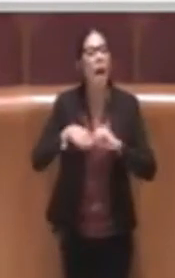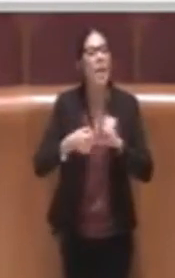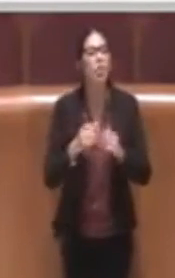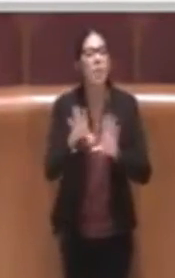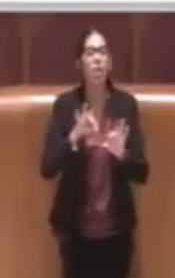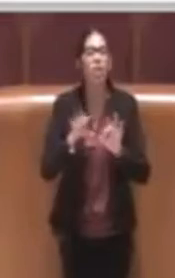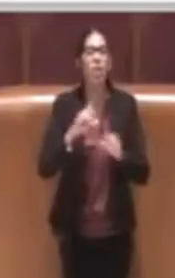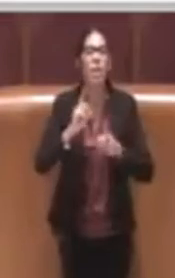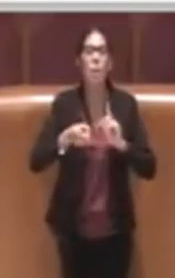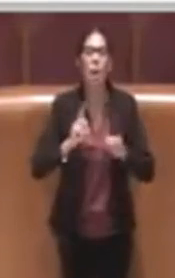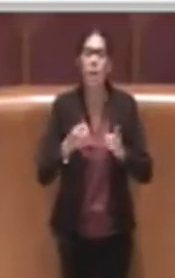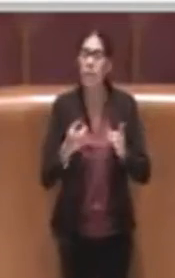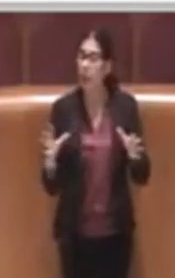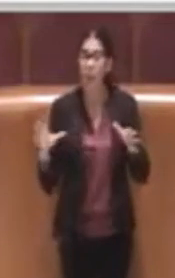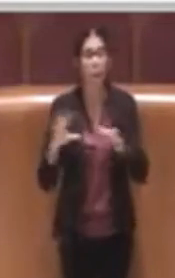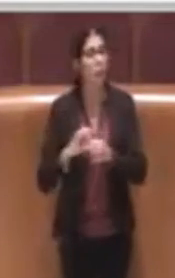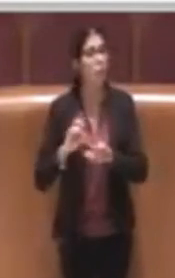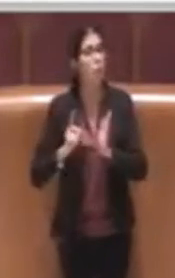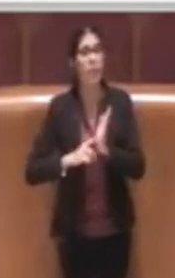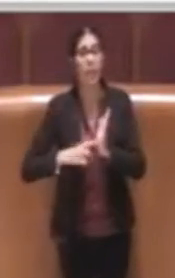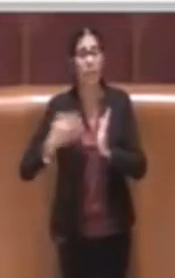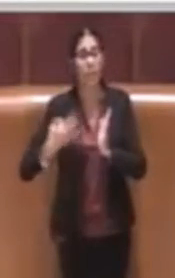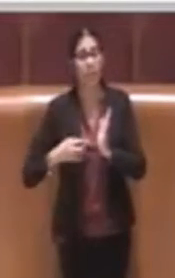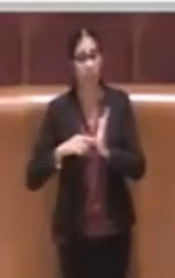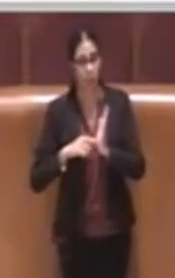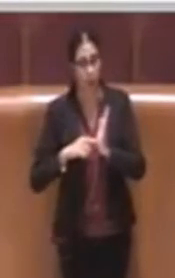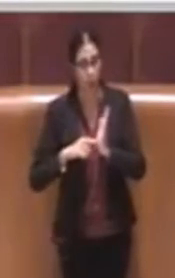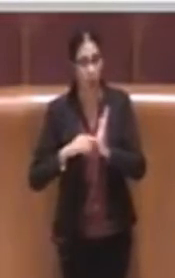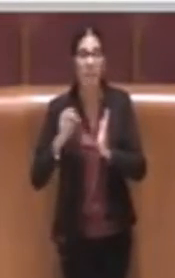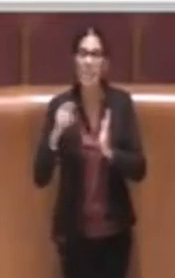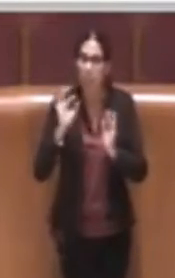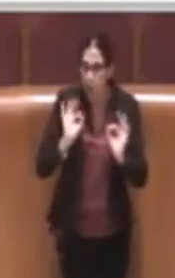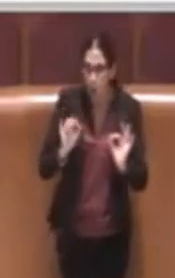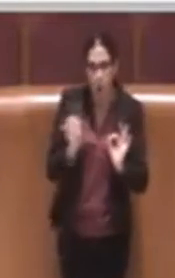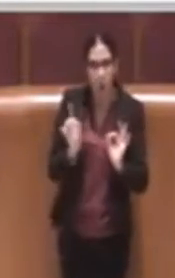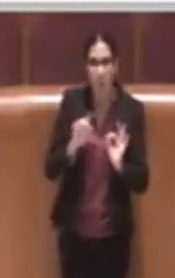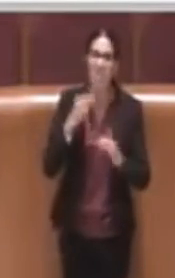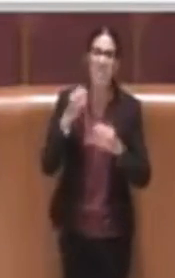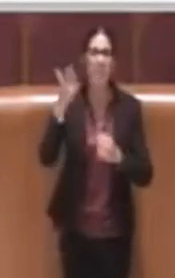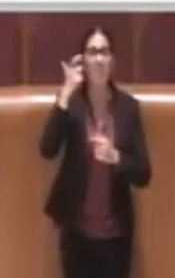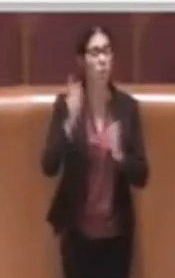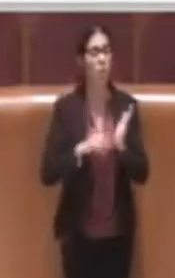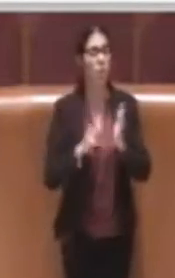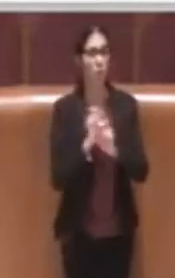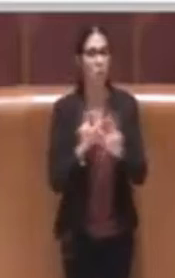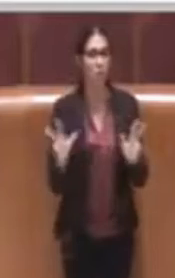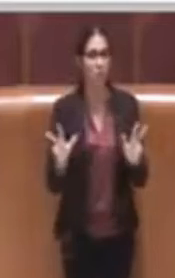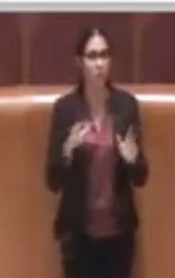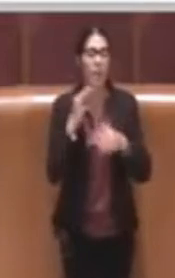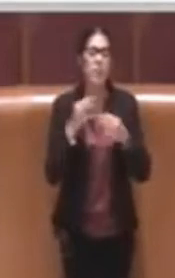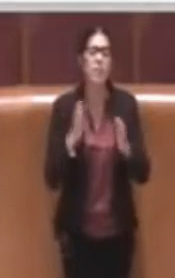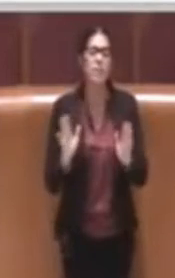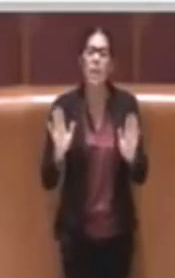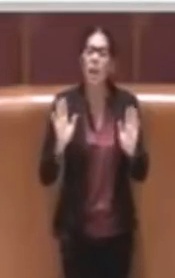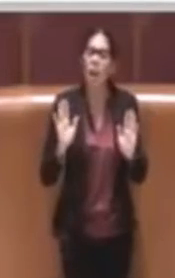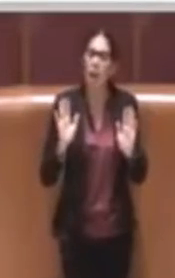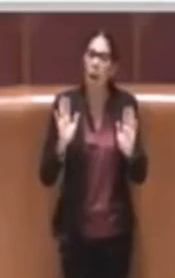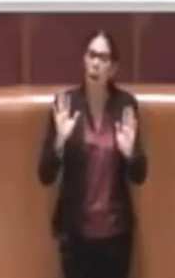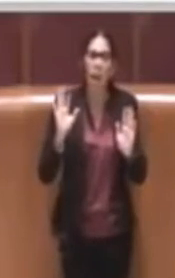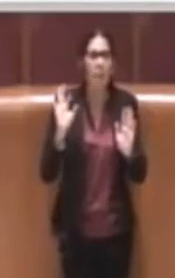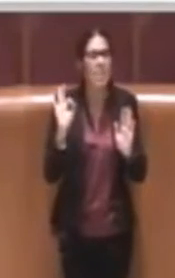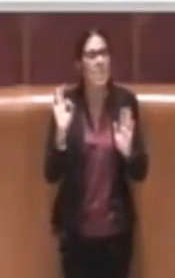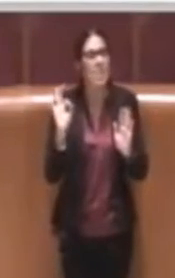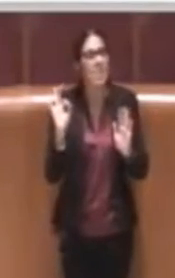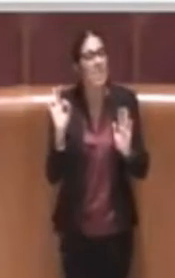diritto stesso. Se così non fosse non saremmo più in uno Stato di diritto e quindi, salvo che si voglia mettere in discussione il nostro